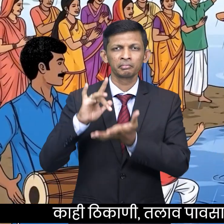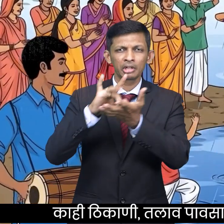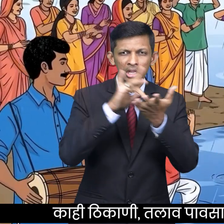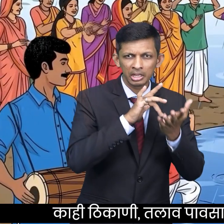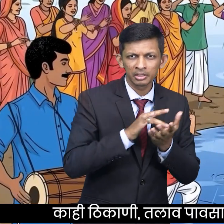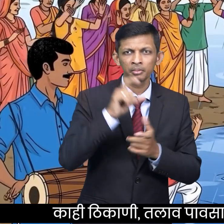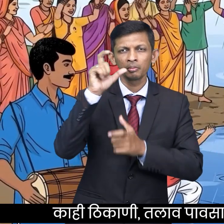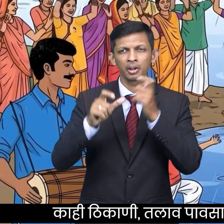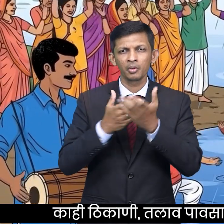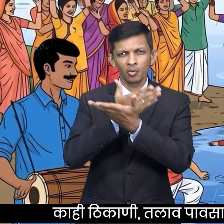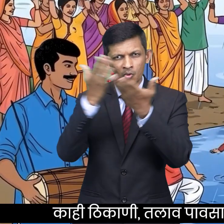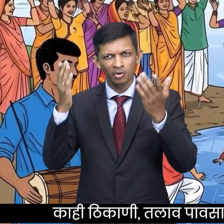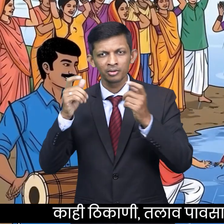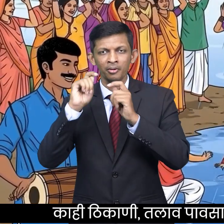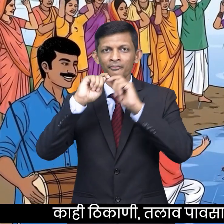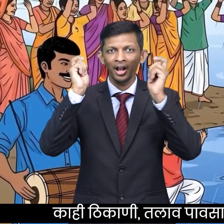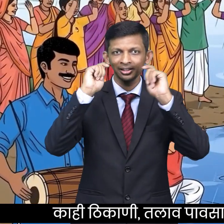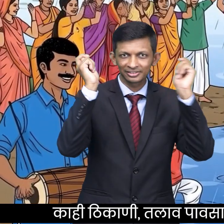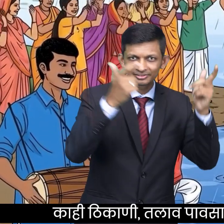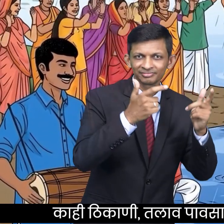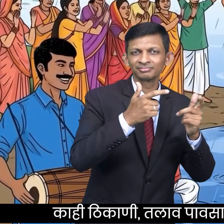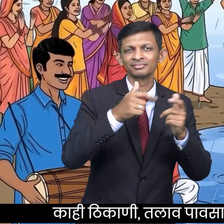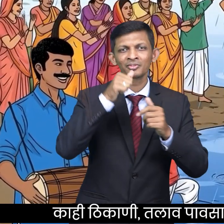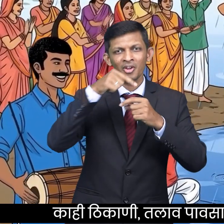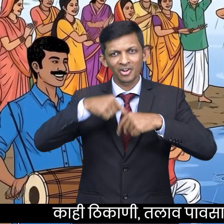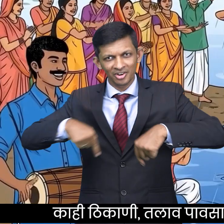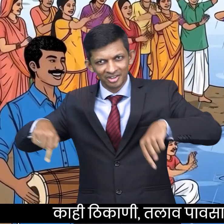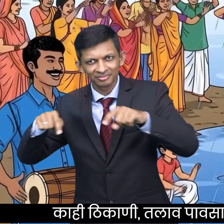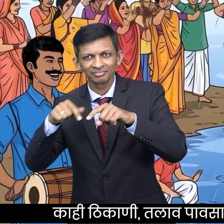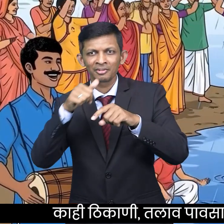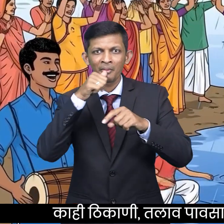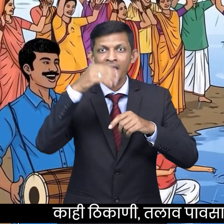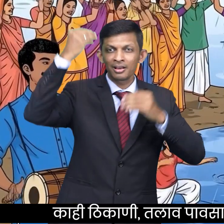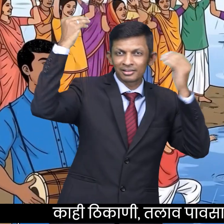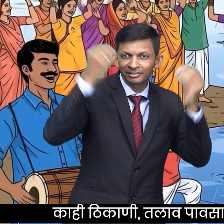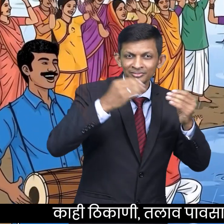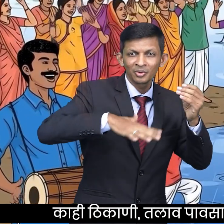काही ठिकाणी तलाव पावसाच्या पाण्याने भरले की लोक आनंद साजरा करतात.